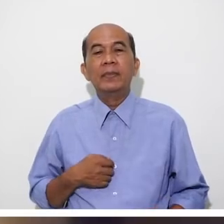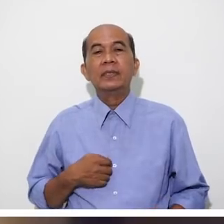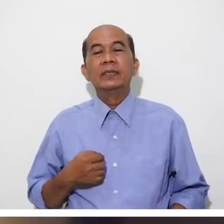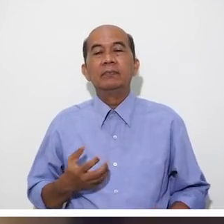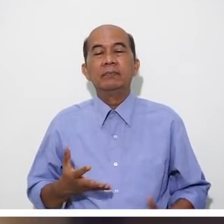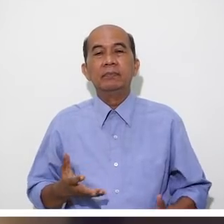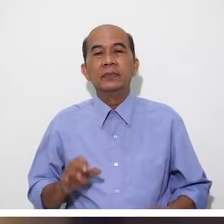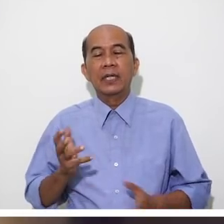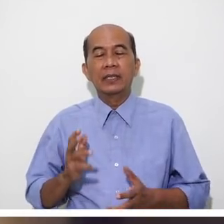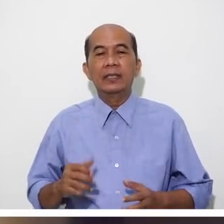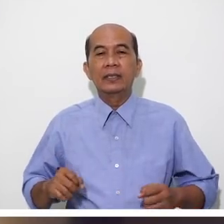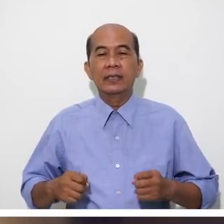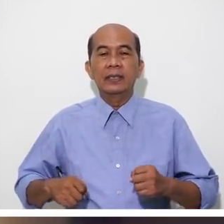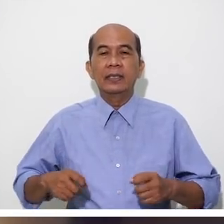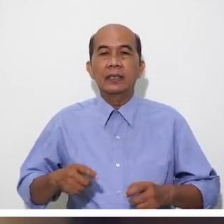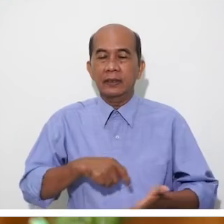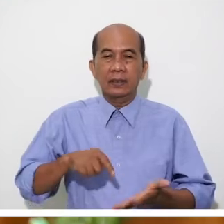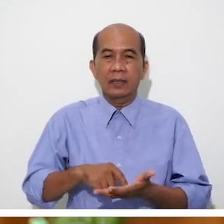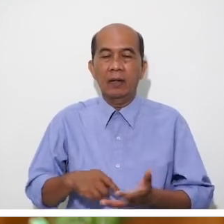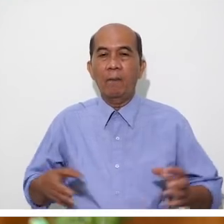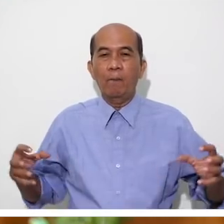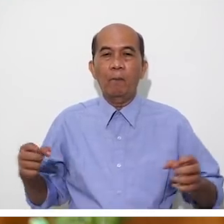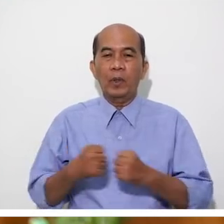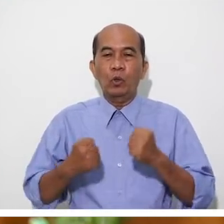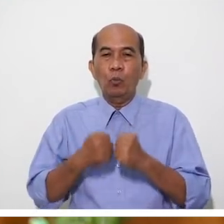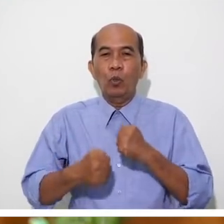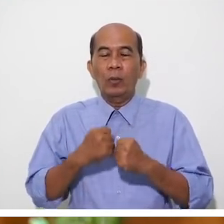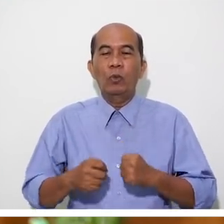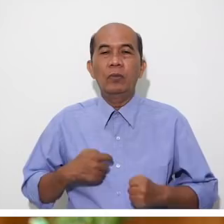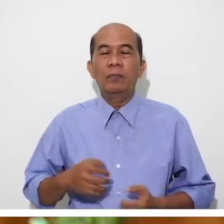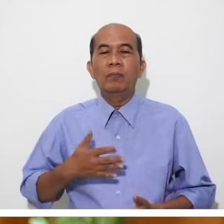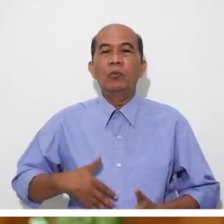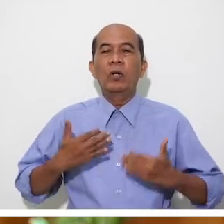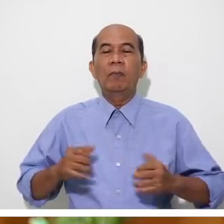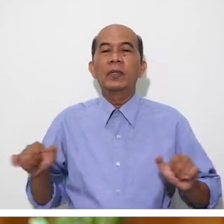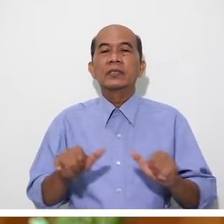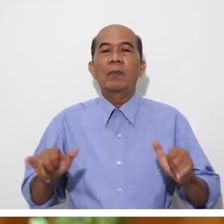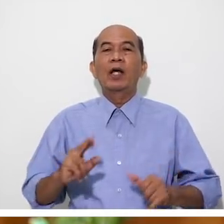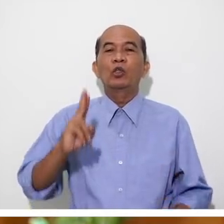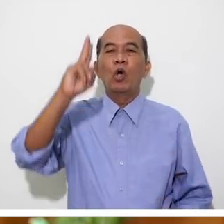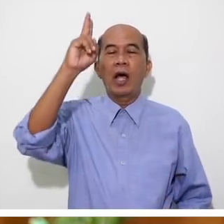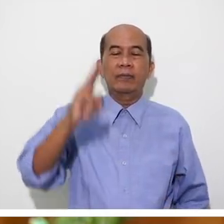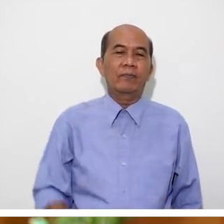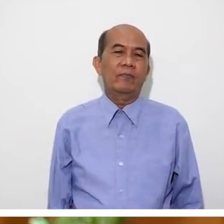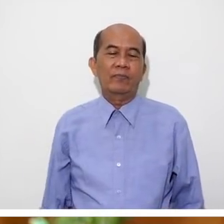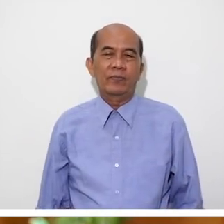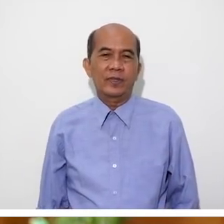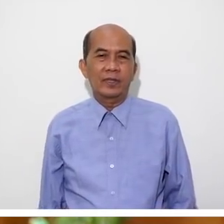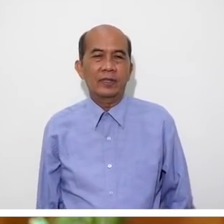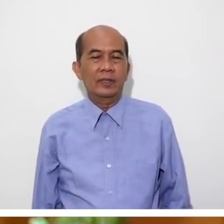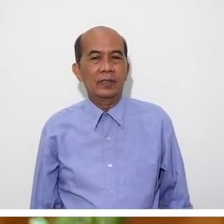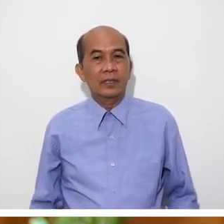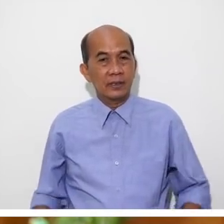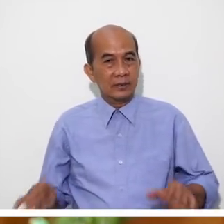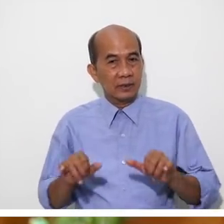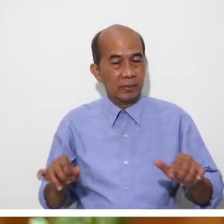tengah-tengah pergumulanmu, di masa mudamu, bersama dengan Tuhan. Saudara,